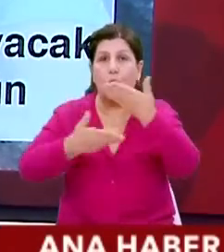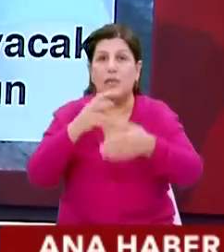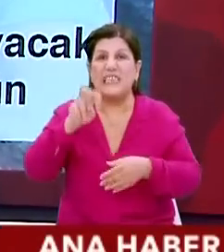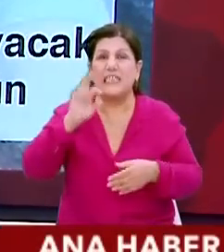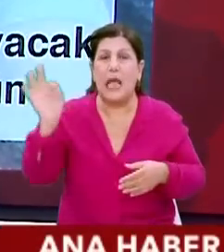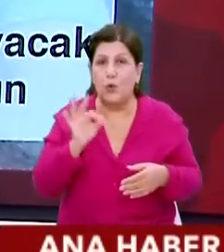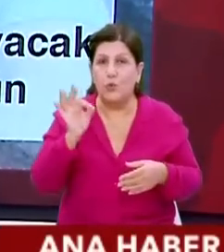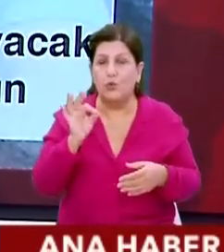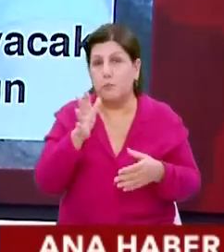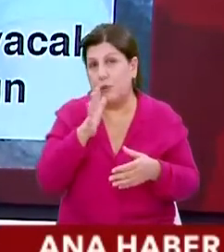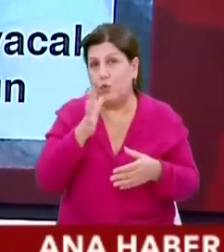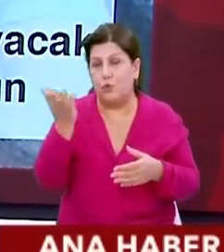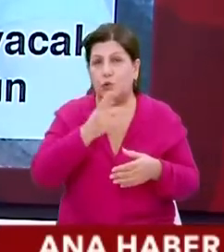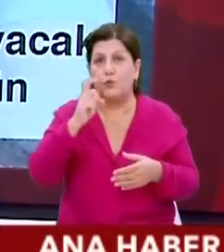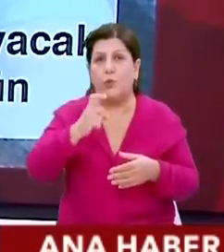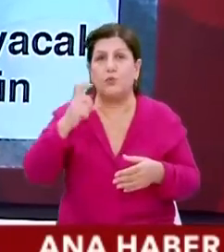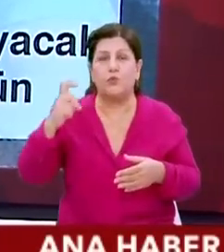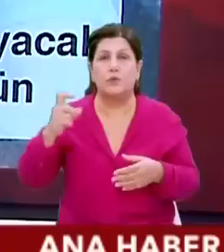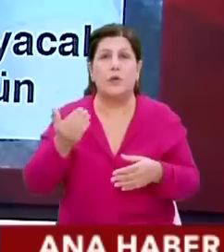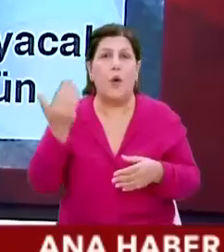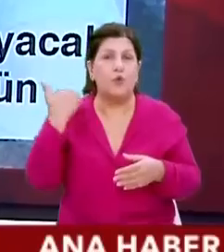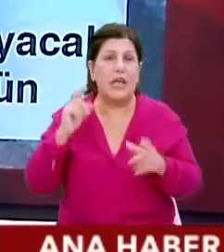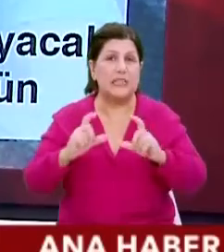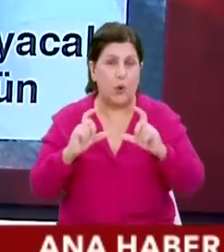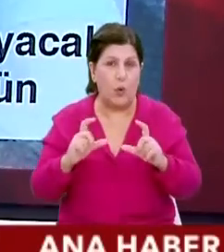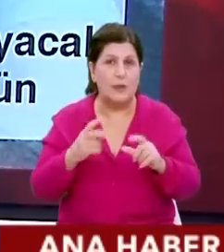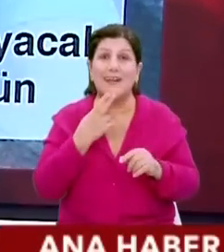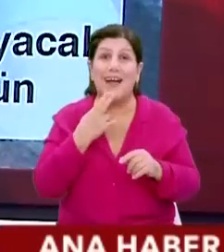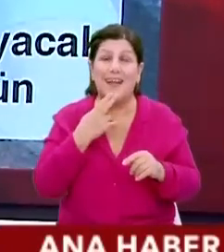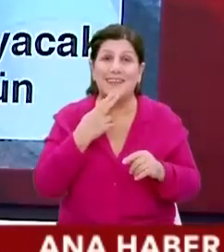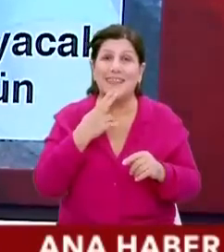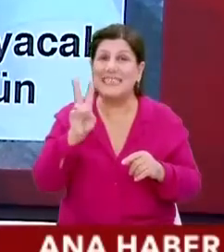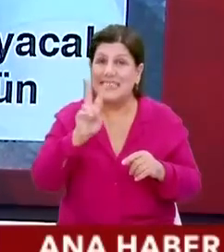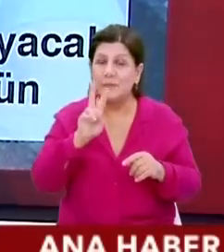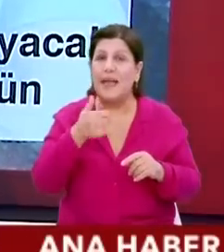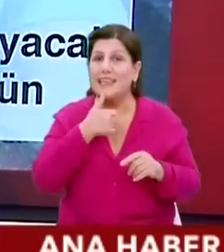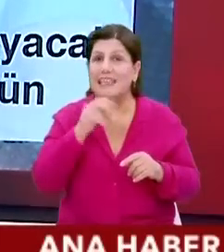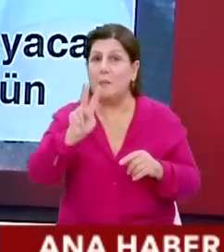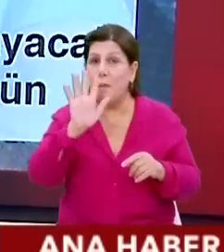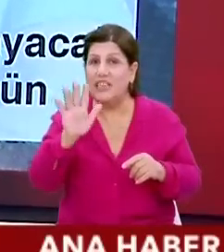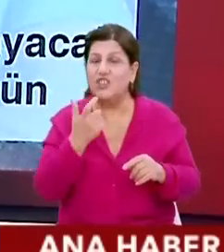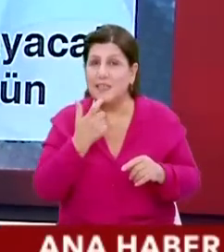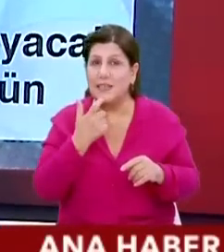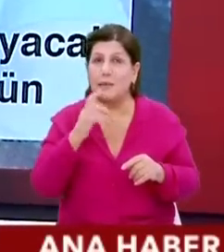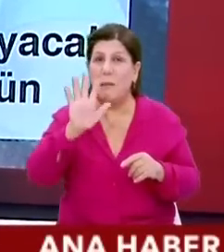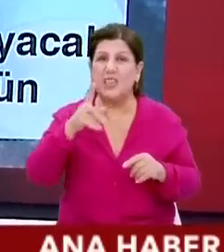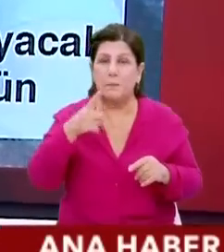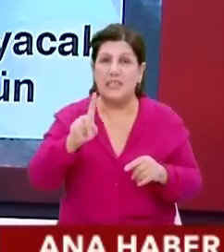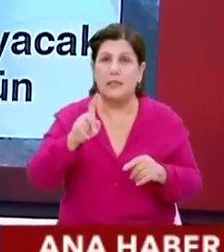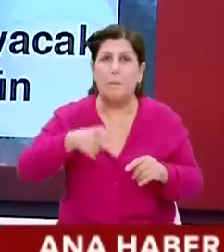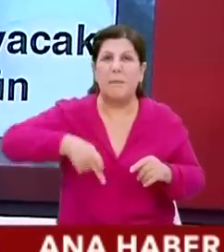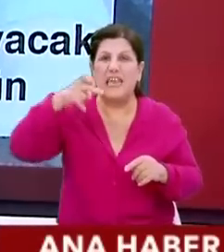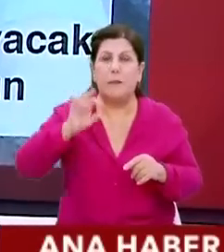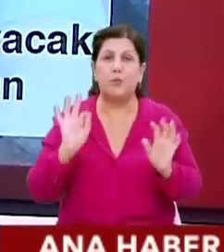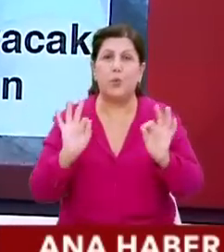Eylül malumunuz 99 öncesi sigorta kadınlar 20 yıl erkekler 25 yıl 5.000 prim